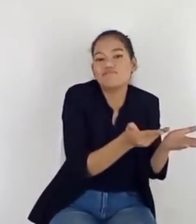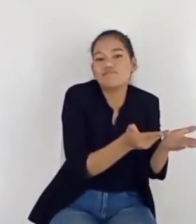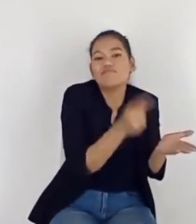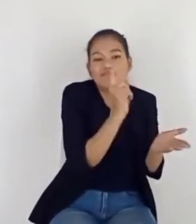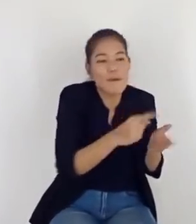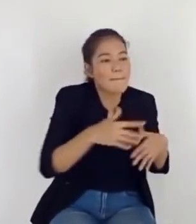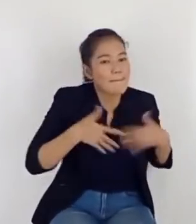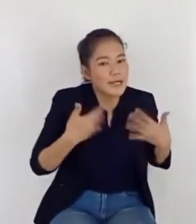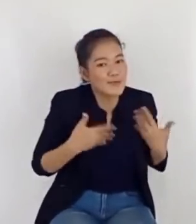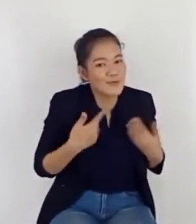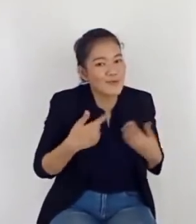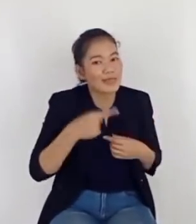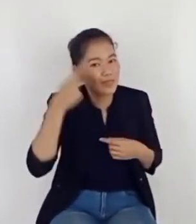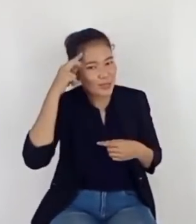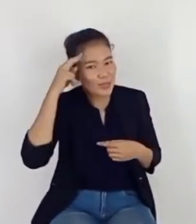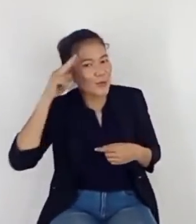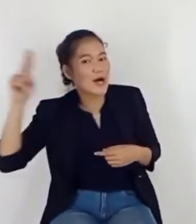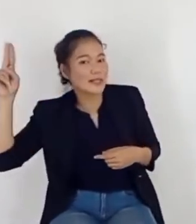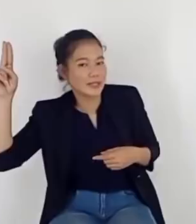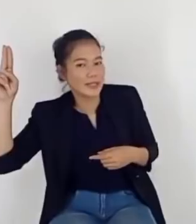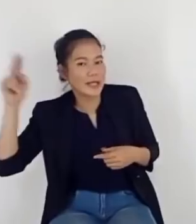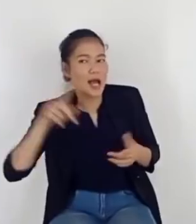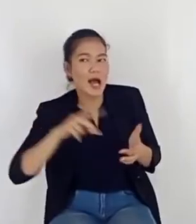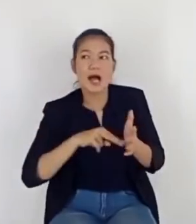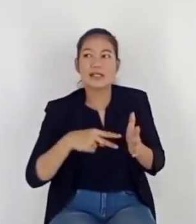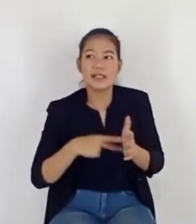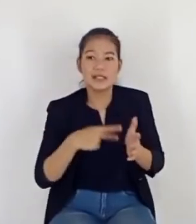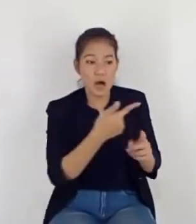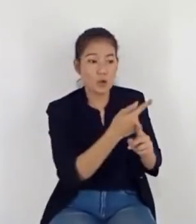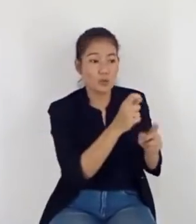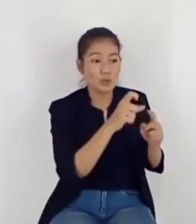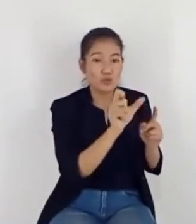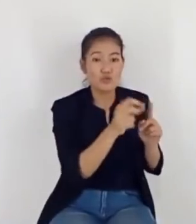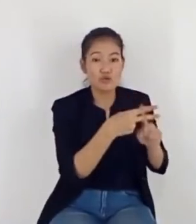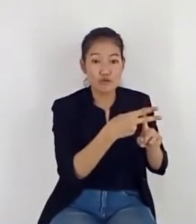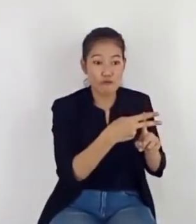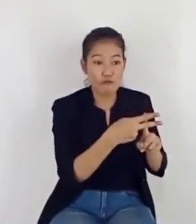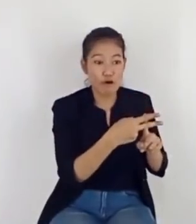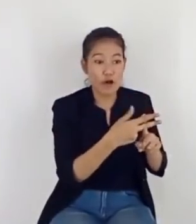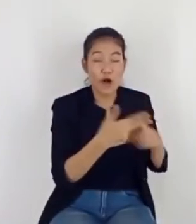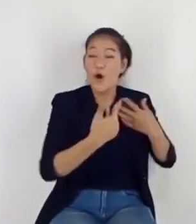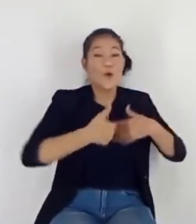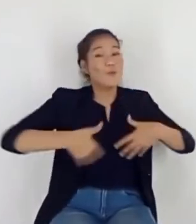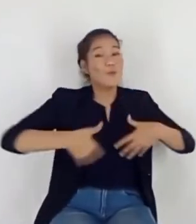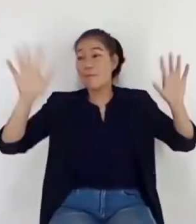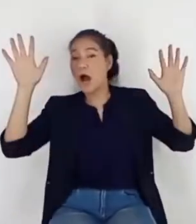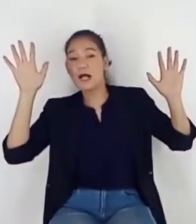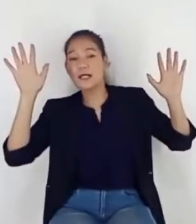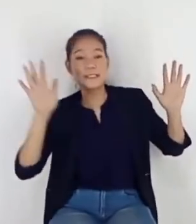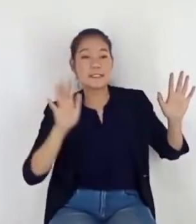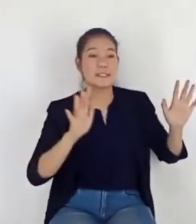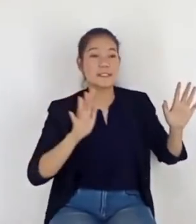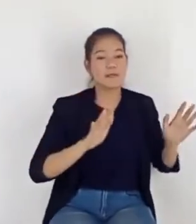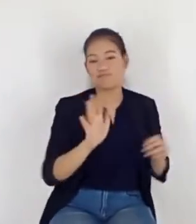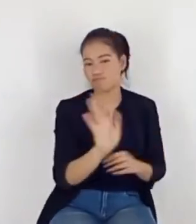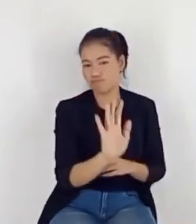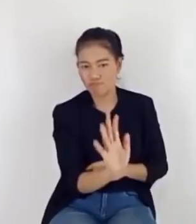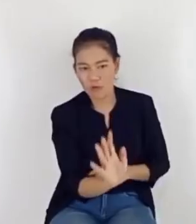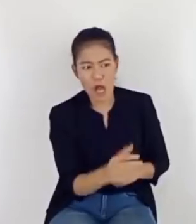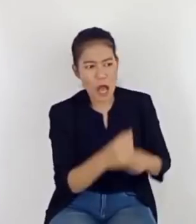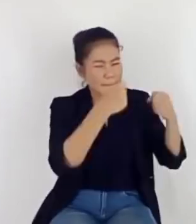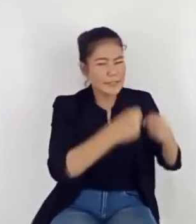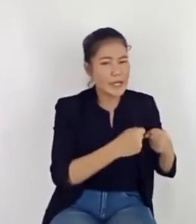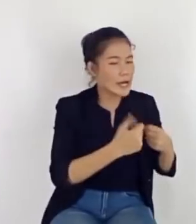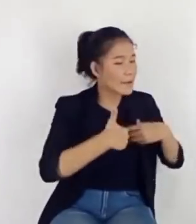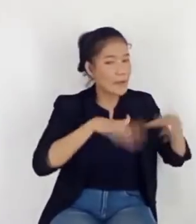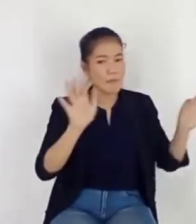Penghiburan dari Tuhan. Bukan berarti Yusuf langsung bebas dari perbudakan, bebas dari